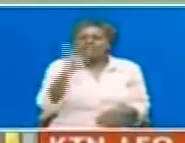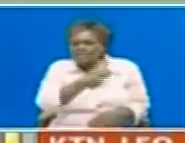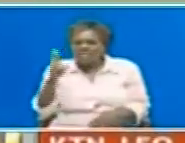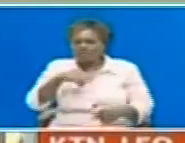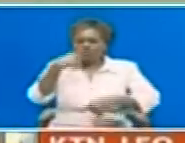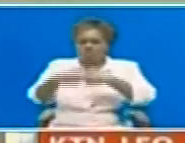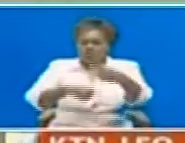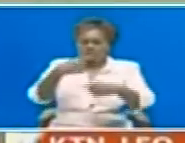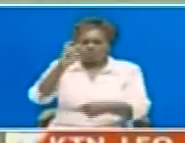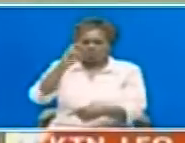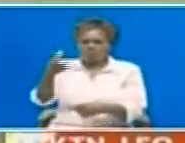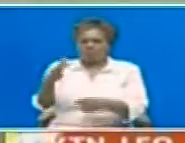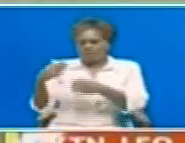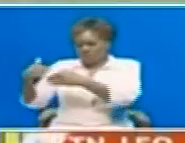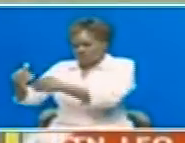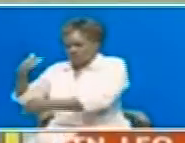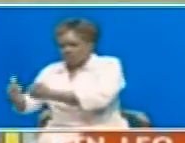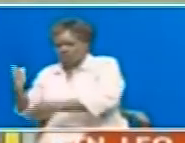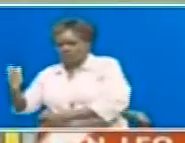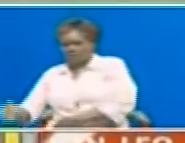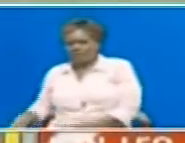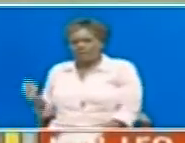inayoendelea kuwakodolea macho wanaoishi karibu na reli.